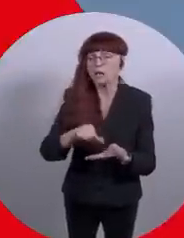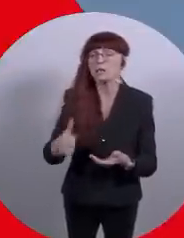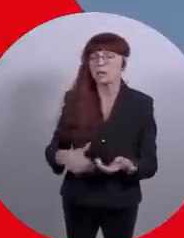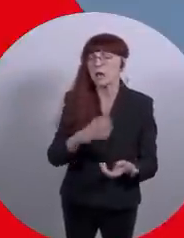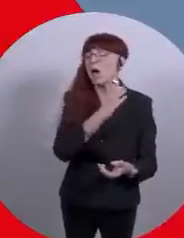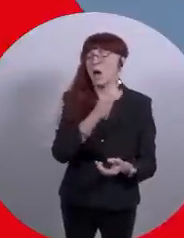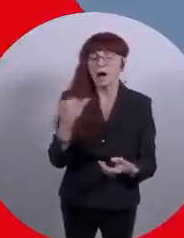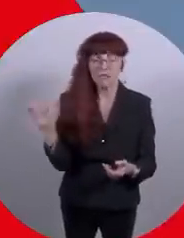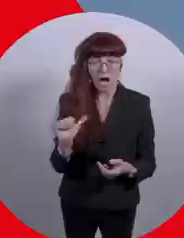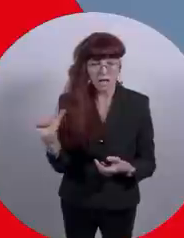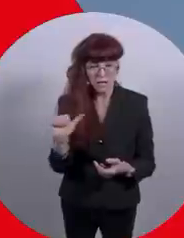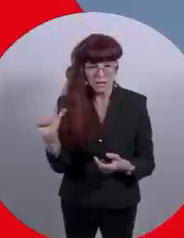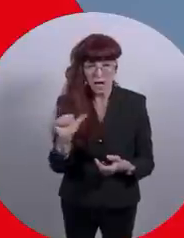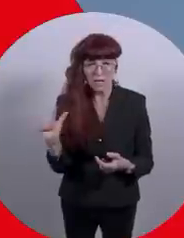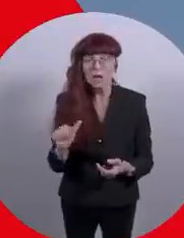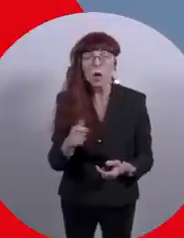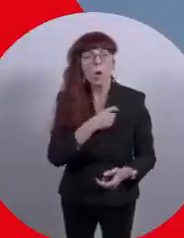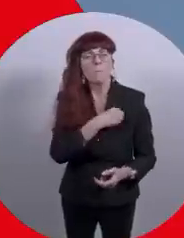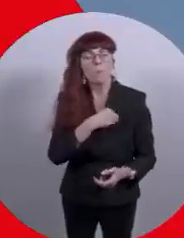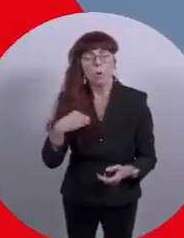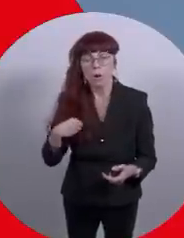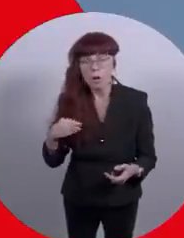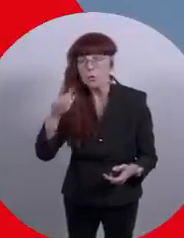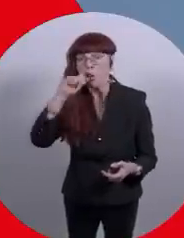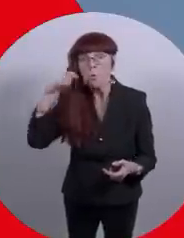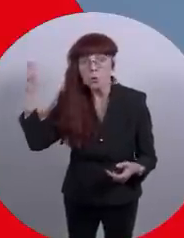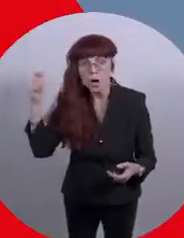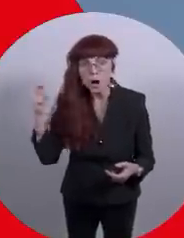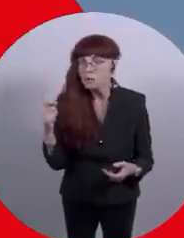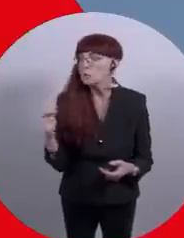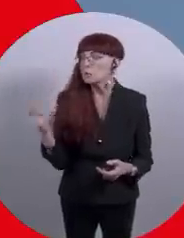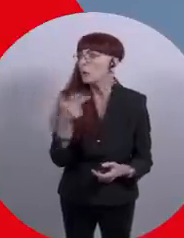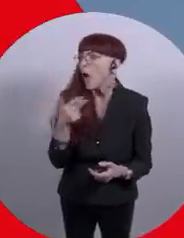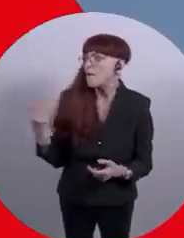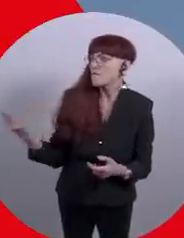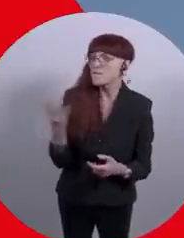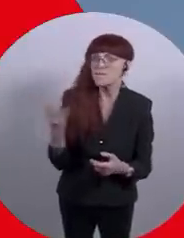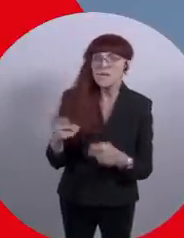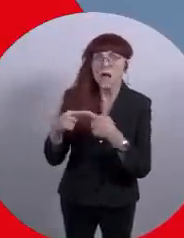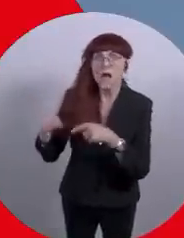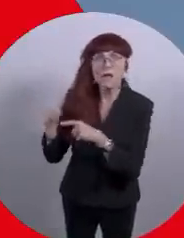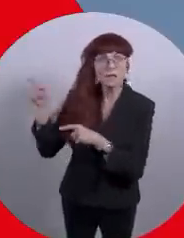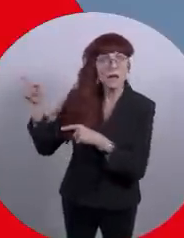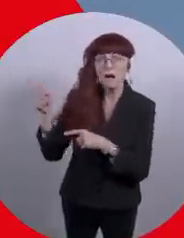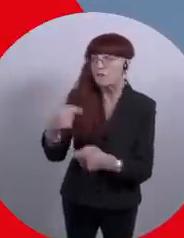Ungarn wir dürfen hier nicht leise sein wir müssen solidarisch an der Seite der Frauen stehen